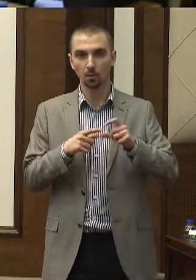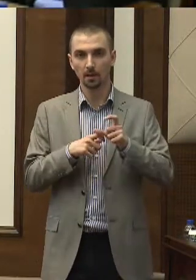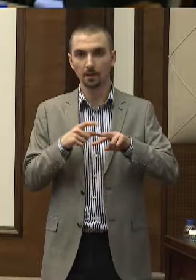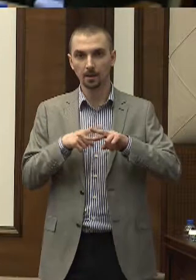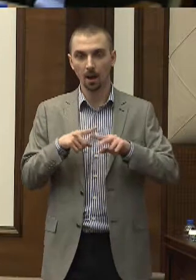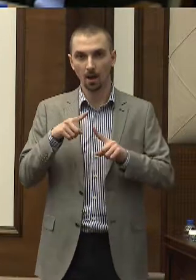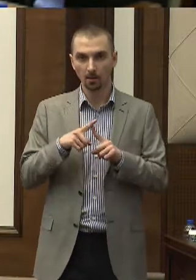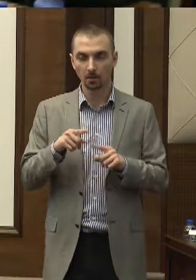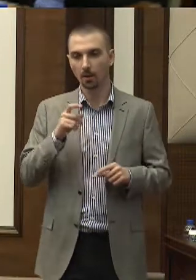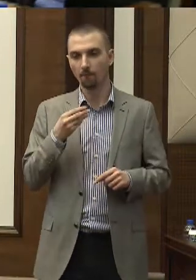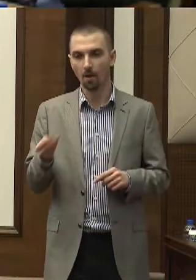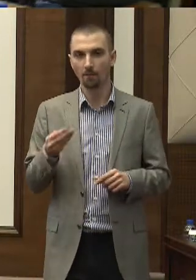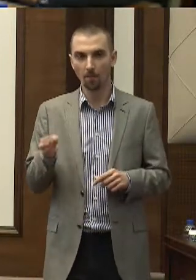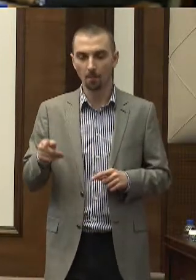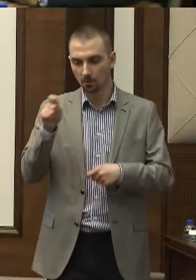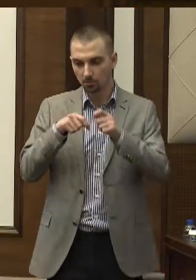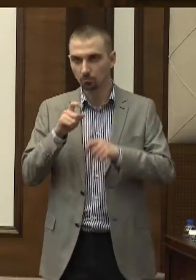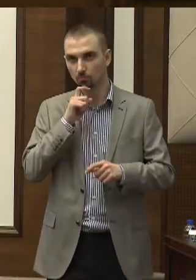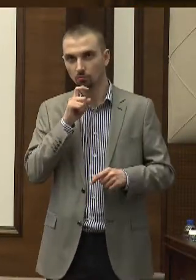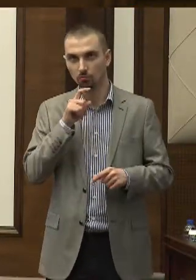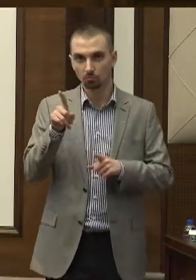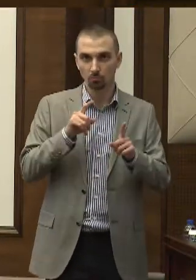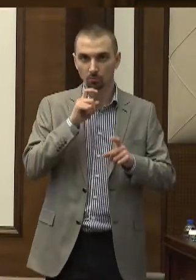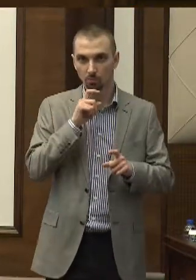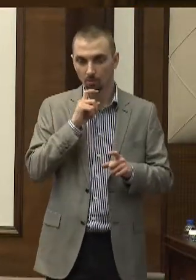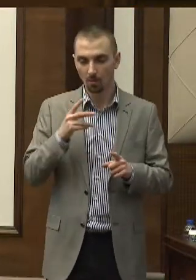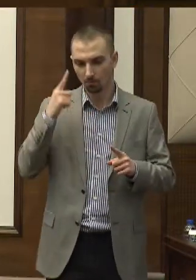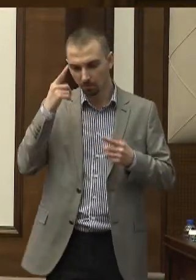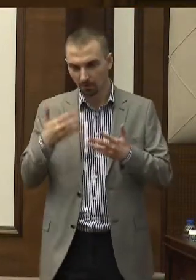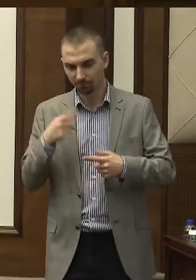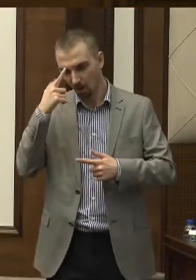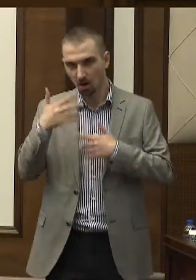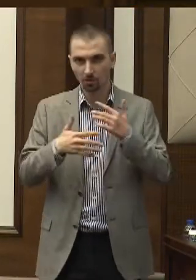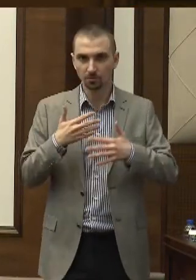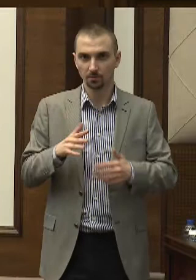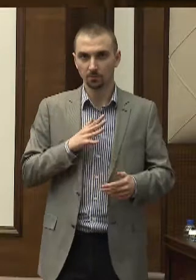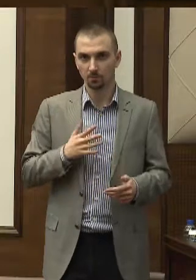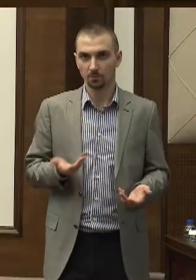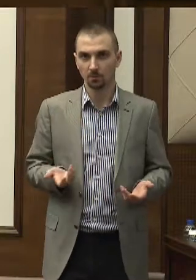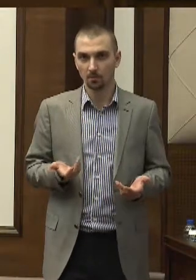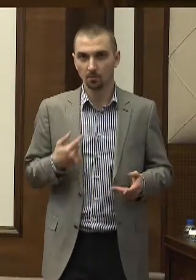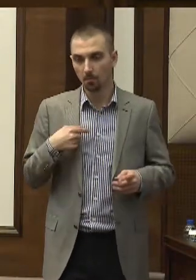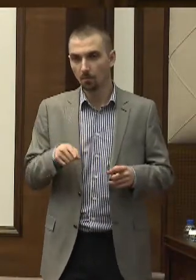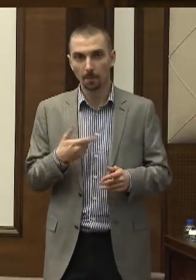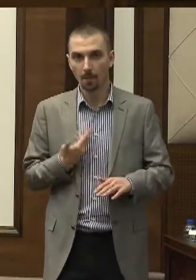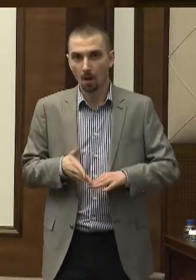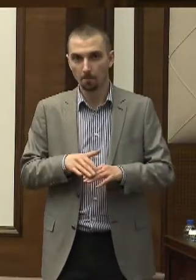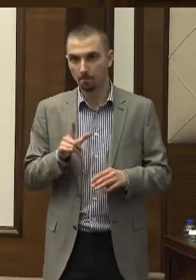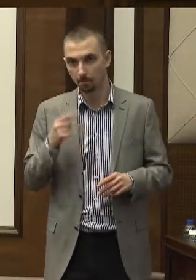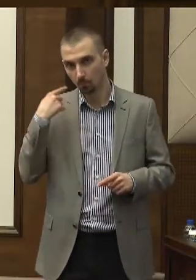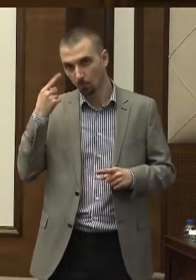ruhsatı almasını engelliyor. Yönetmeliğimize böyle bir şey ilave edildiği için bunu ne fırsat bileceğiz, ne